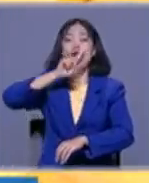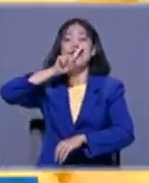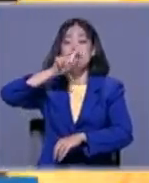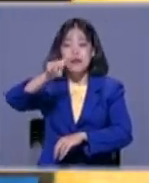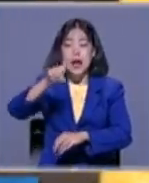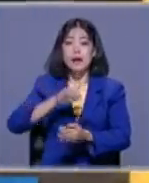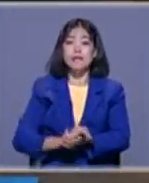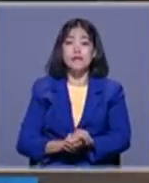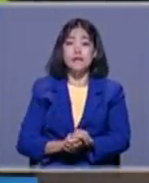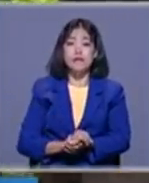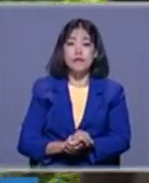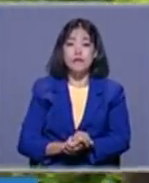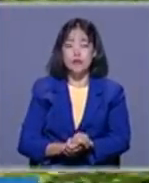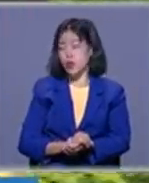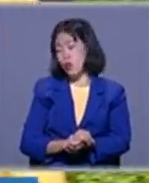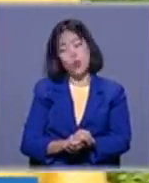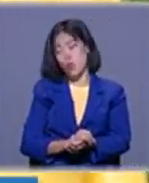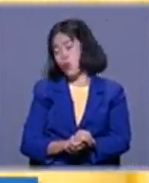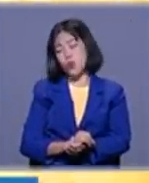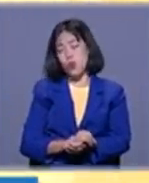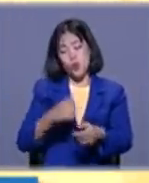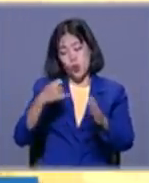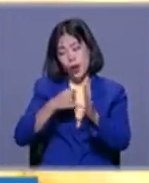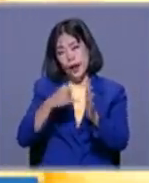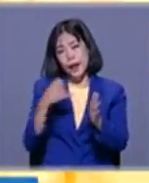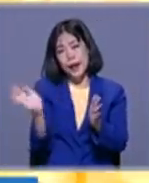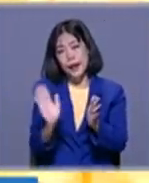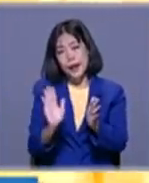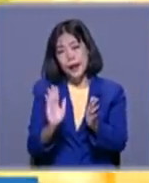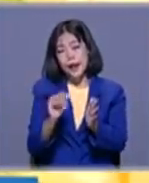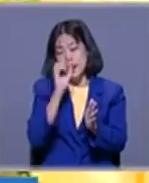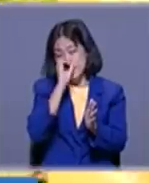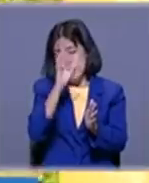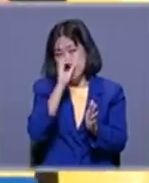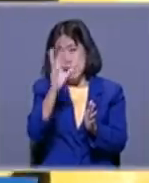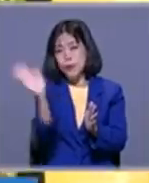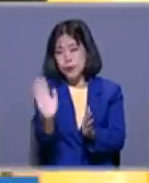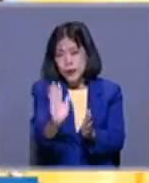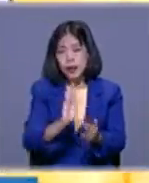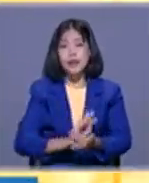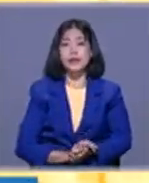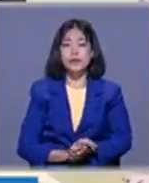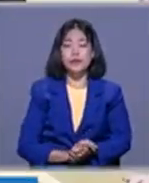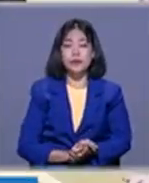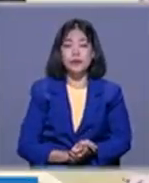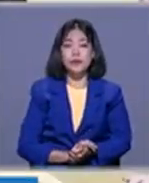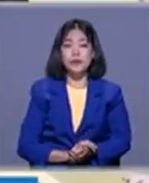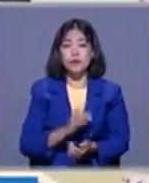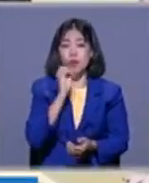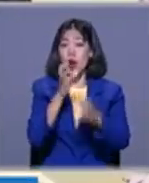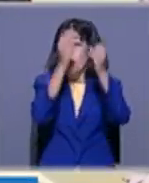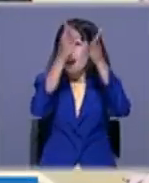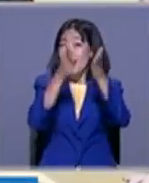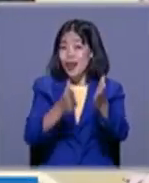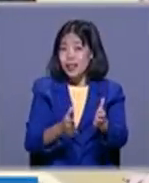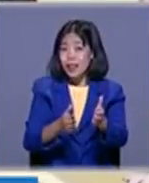นี้มันอาจจะไม่ง่ายๆไม่ได้เกิดขึ้นง่ายๆอย่างที่คุณไพบูลย์นิติตะวันพูดเอาไว้นะครับอาจารย์พรสังเลี้ยงบุญเลิศชัยจากรัฐศ